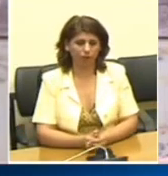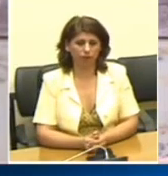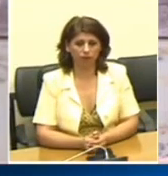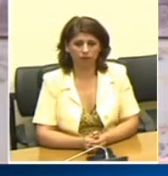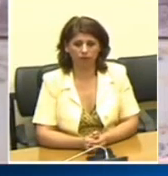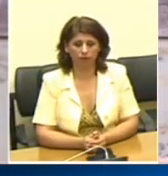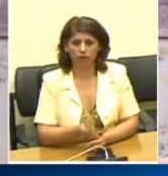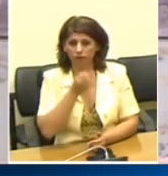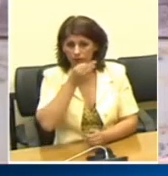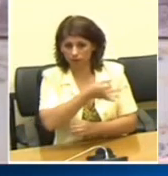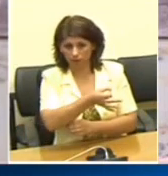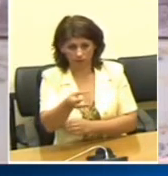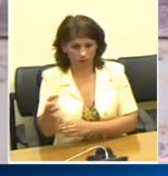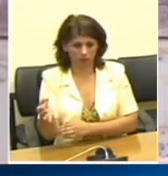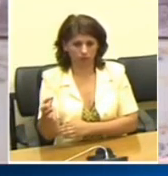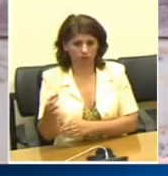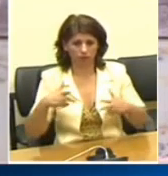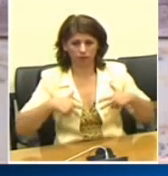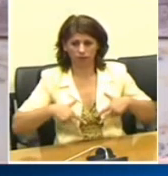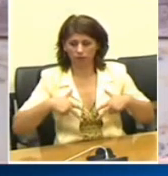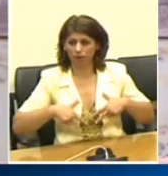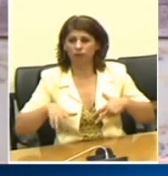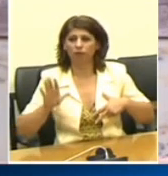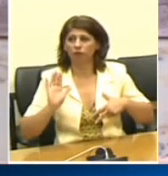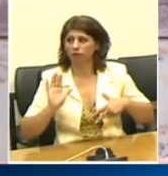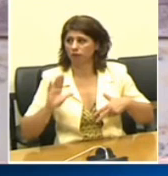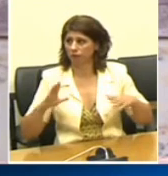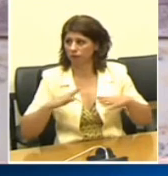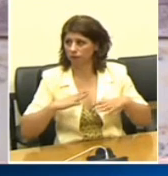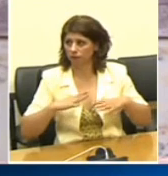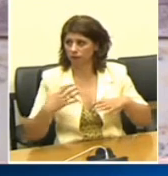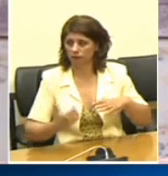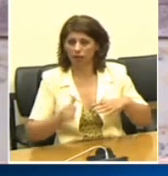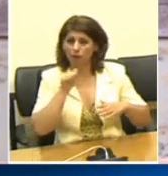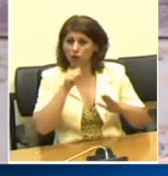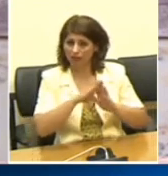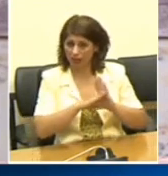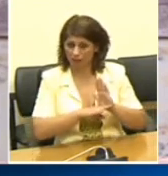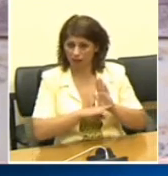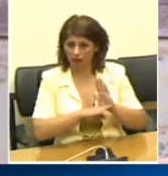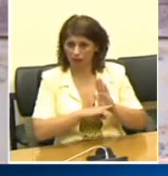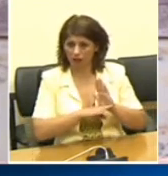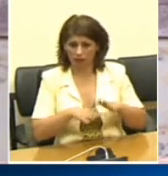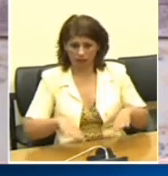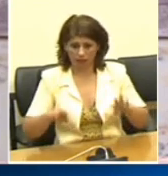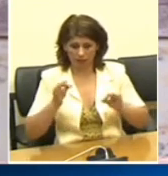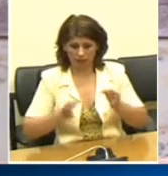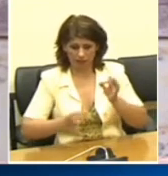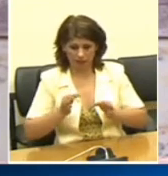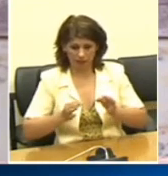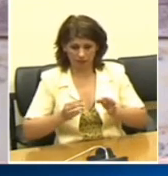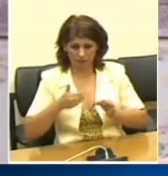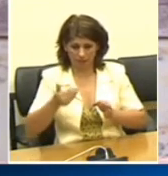Σας δηλώνω ότι η κυβέρνηση δεν θα κάνει χρήση της ευχέρειας που έχει εκ του συντάγματος να αρχίσει η συζήτηση μετά από